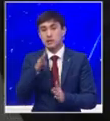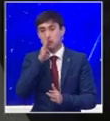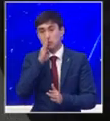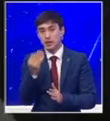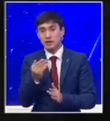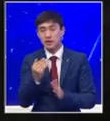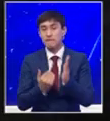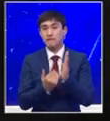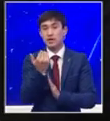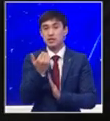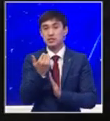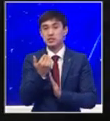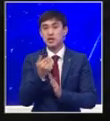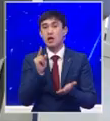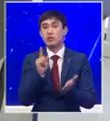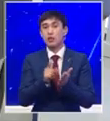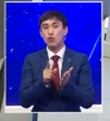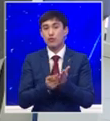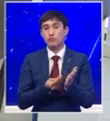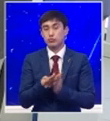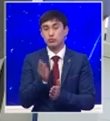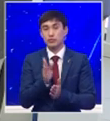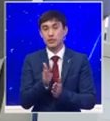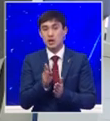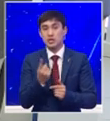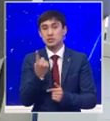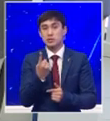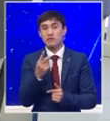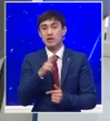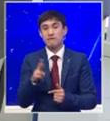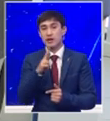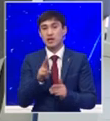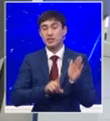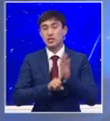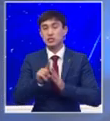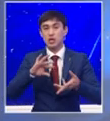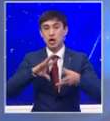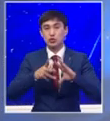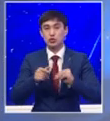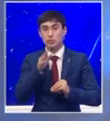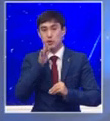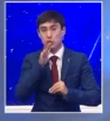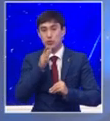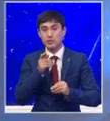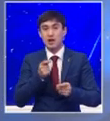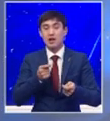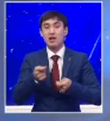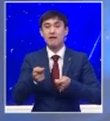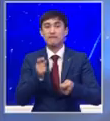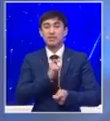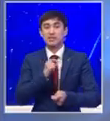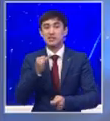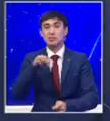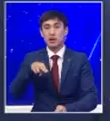с размером минимальной зарплаты выросли и суммы налоговых отчислений. Напомним, с 1 января начался отчетный период для владельцев